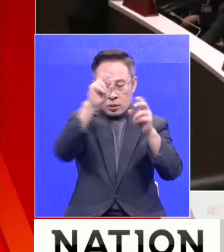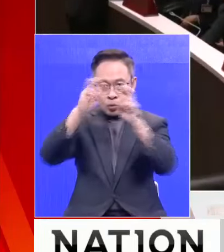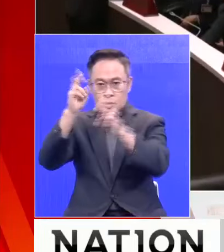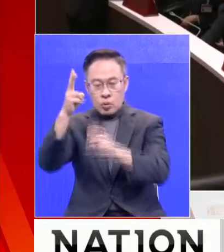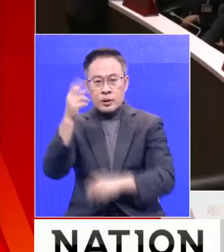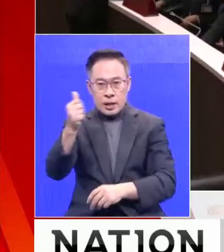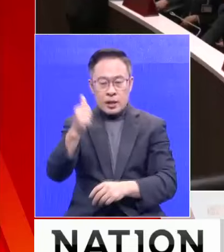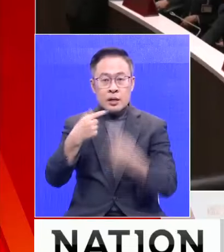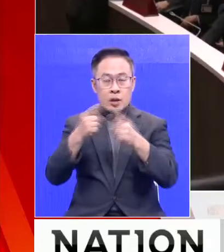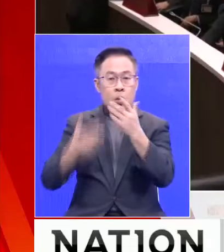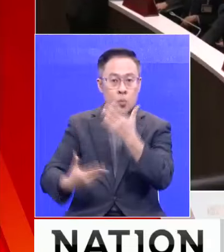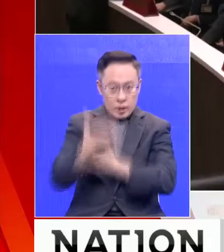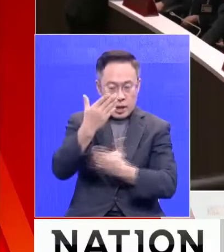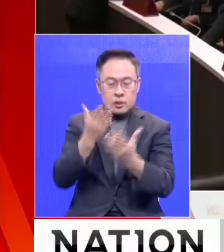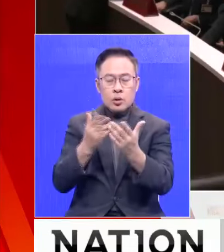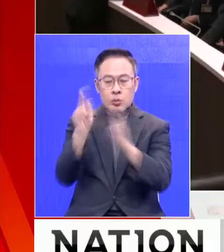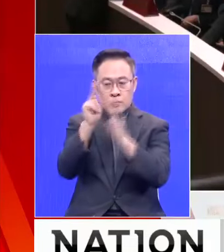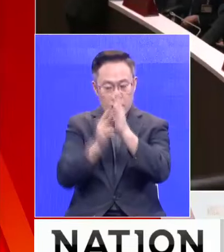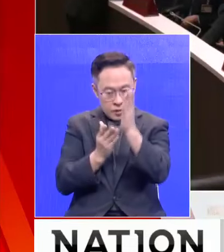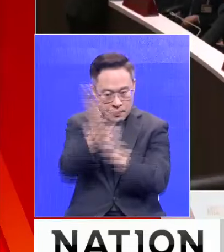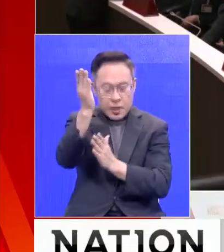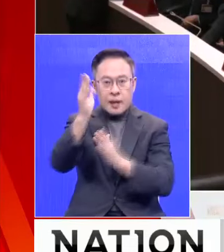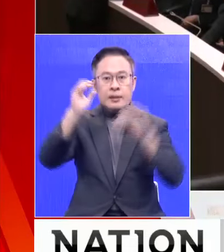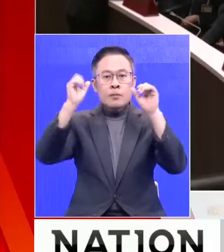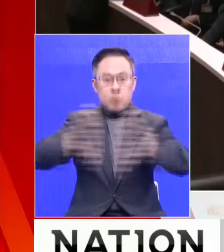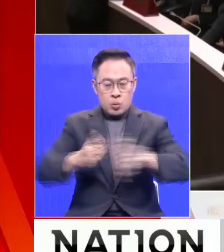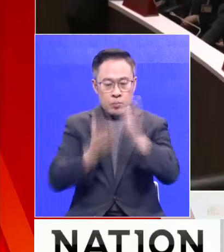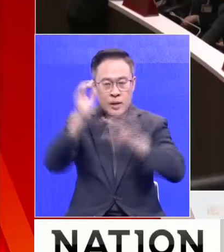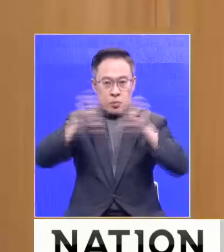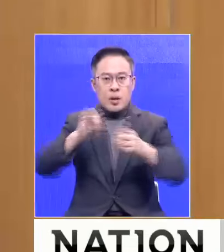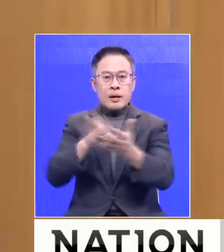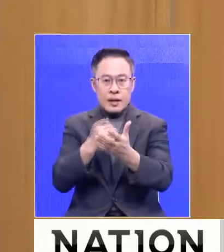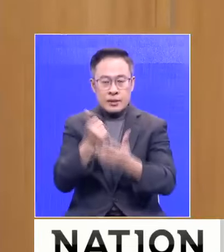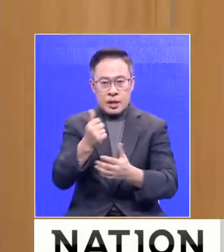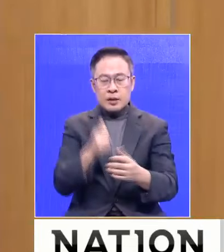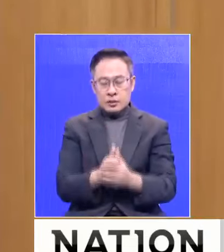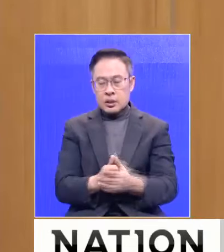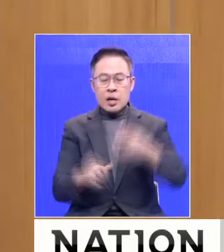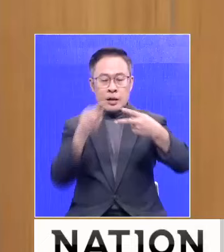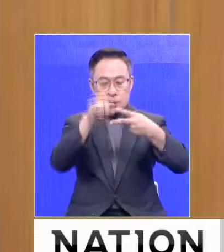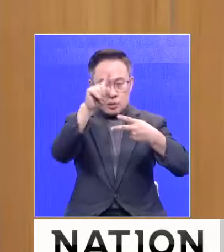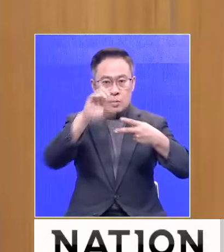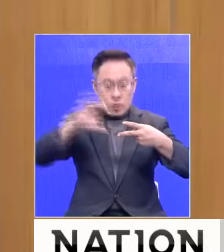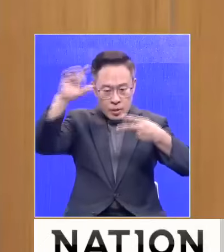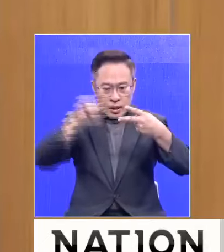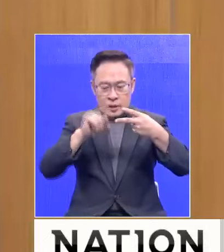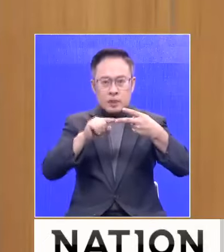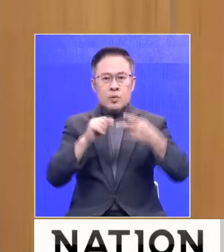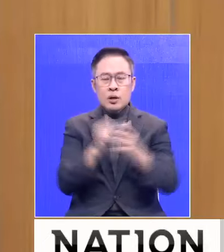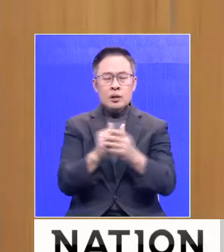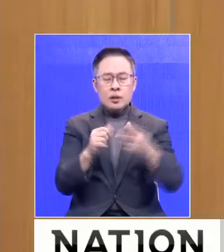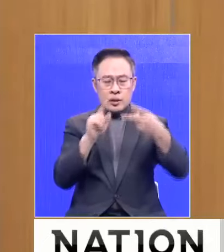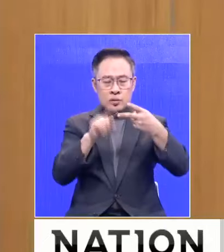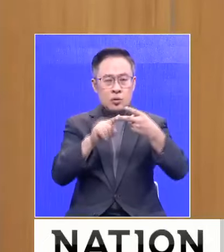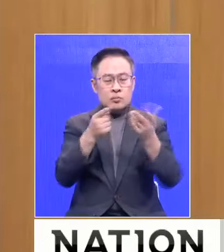แรกจะไม่ผ่านและก็ให้สภาผู้แทนราษฎรกับวุฒิสภาพิจารณาแล้วก็ลงมติเรื่องคำถามประชามติให้เสร็จตามกระบว